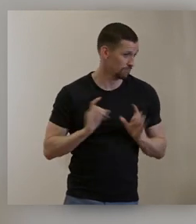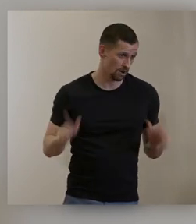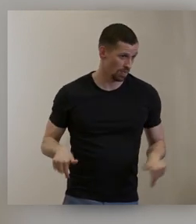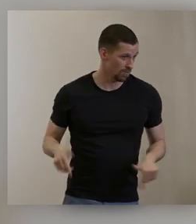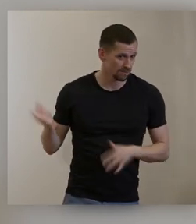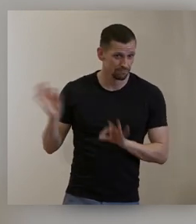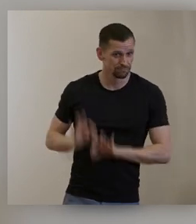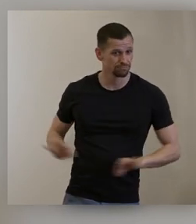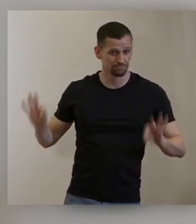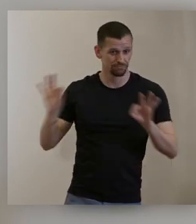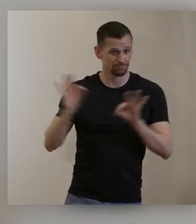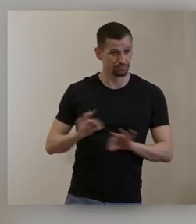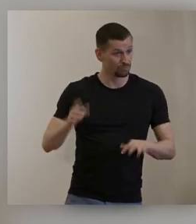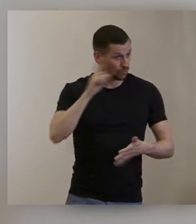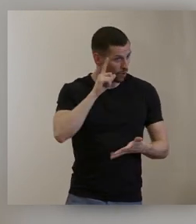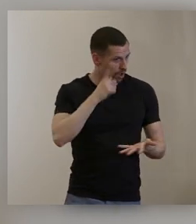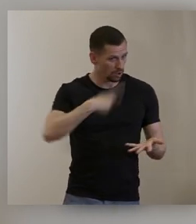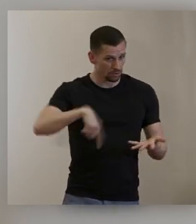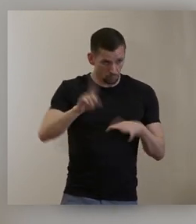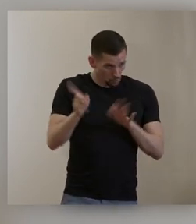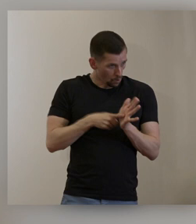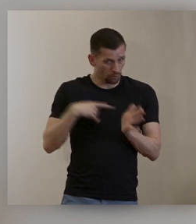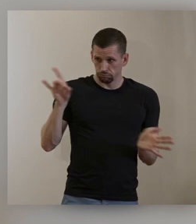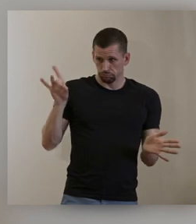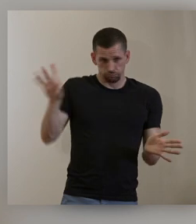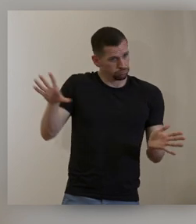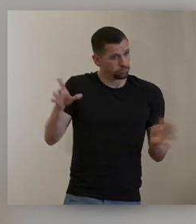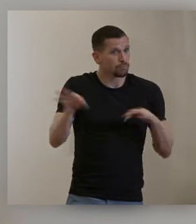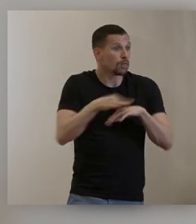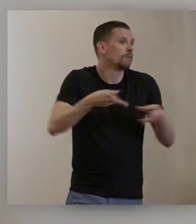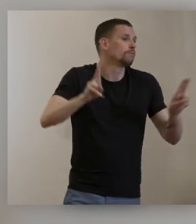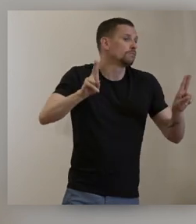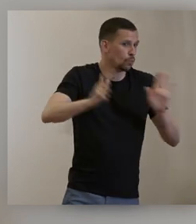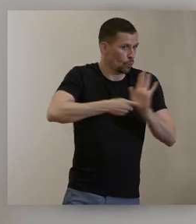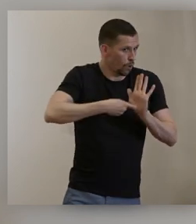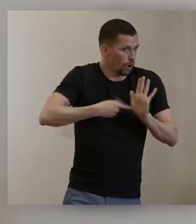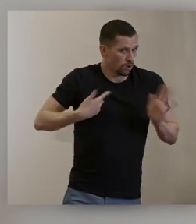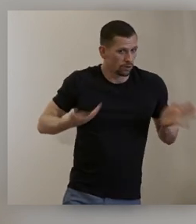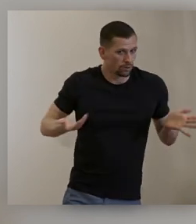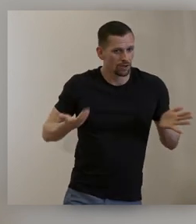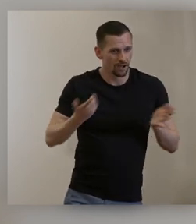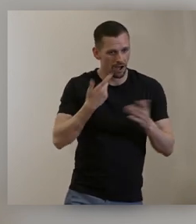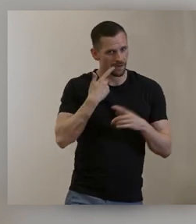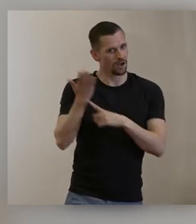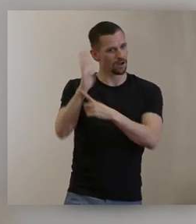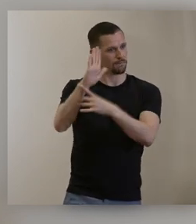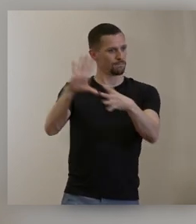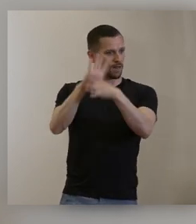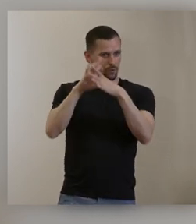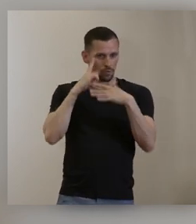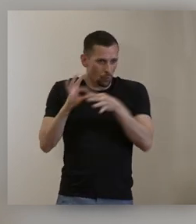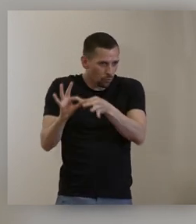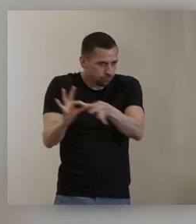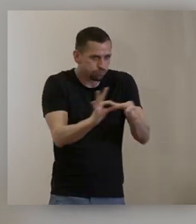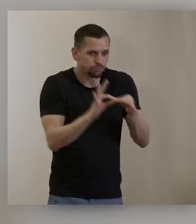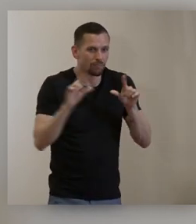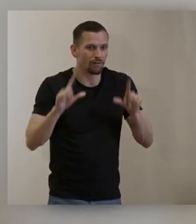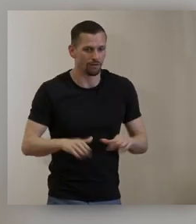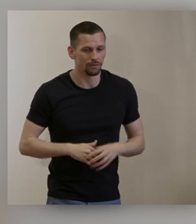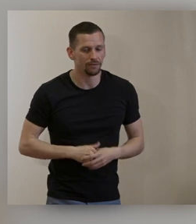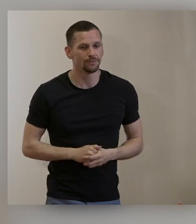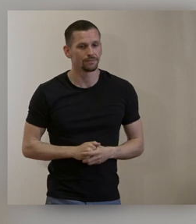mariage. Et donc, c'est un moment entre soi, un moment important de sociabilité. Et en même temps, ce n'est pas un geste de révolte. C'est